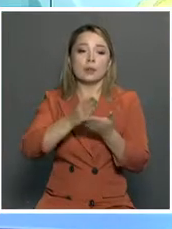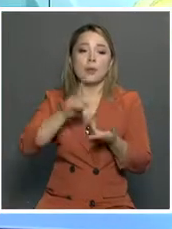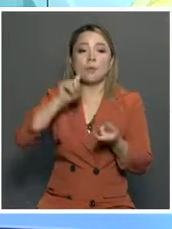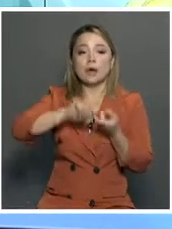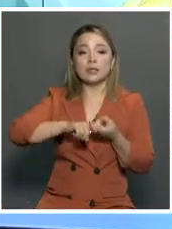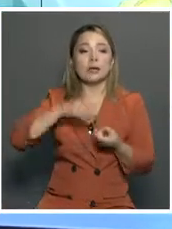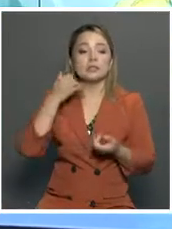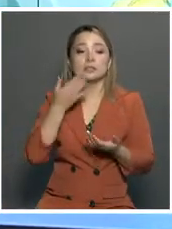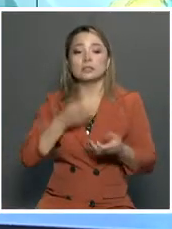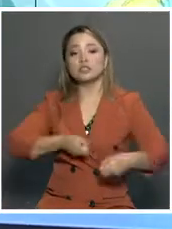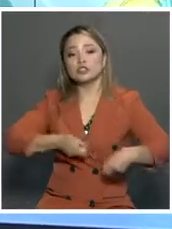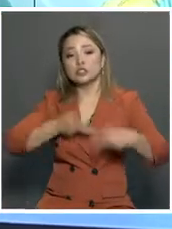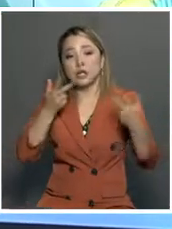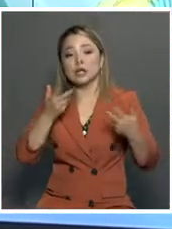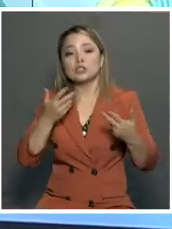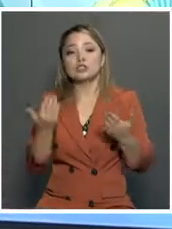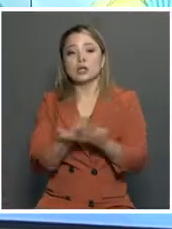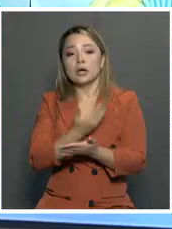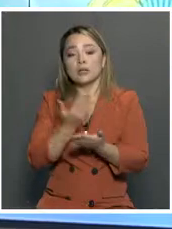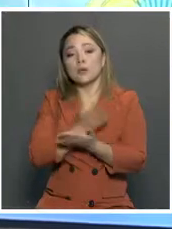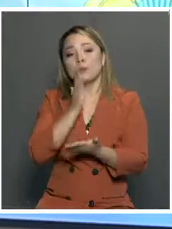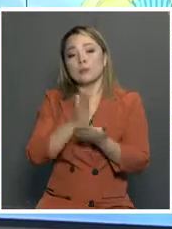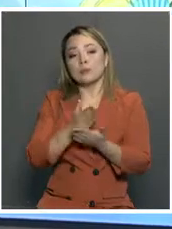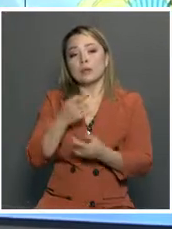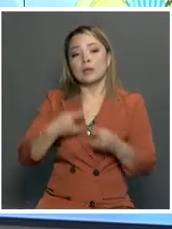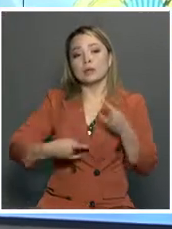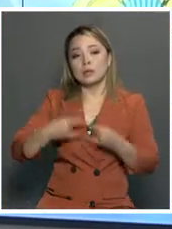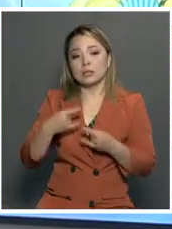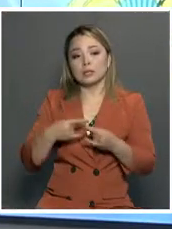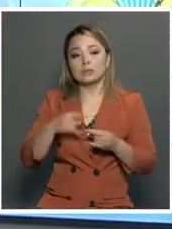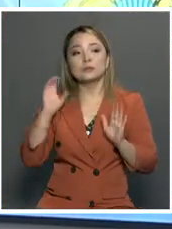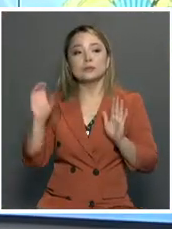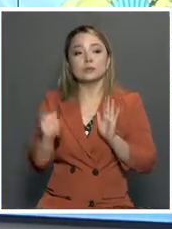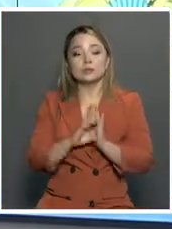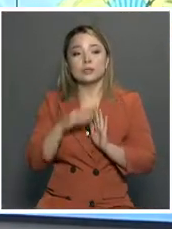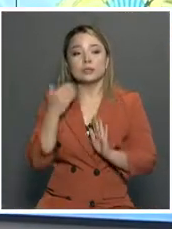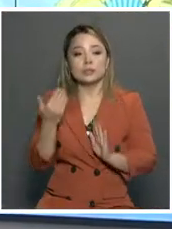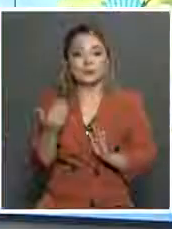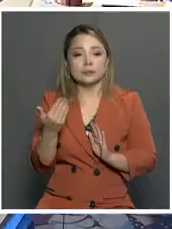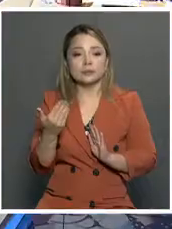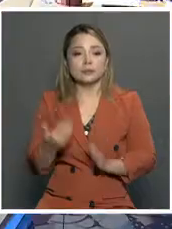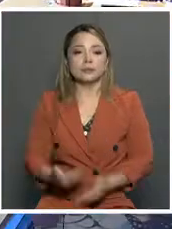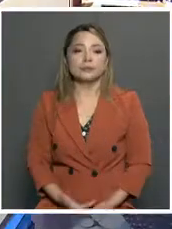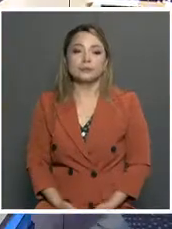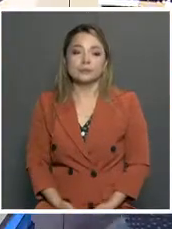байланыста. Дәуренбек, сайлау науқаны қалай өтіп жатыр?